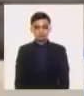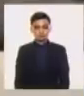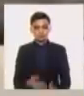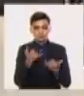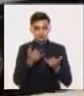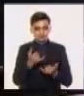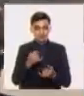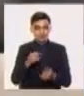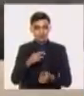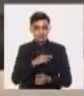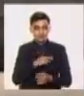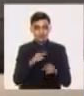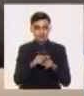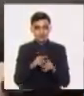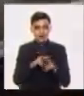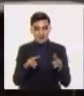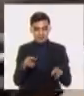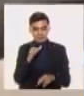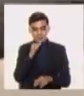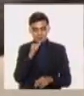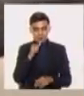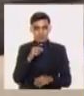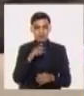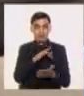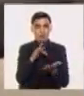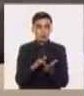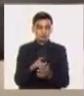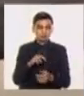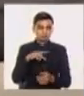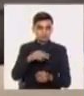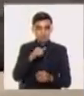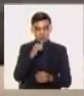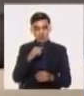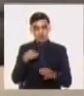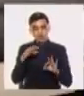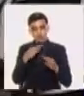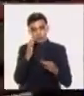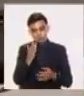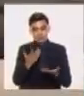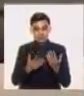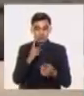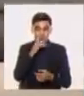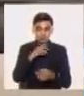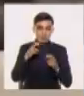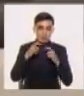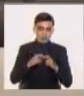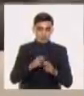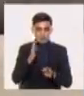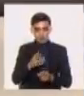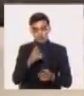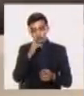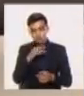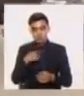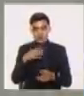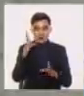Сейчас я этим же путем попробую попасть в город, то есть без препятствий, без проверок, и узнаем, смогу ли я